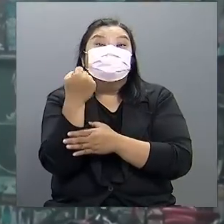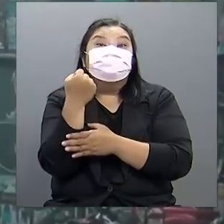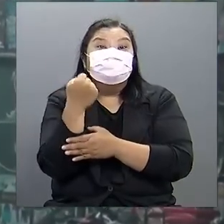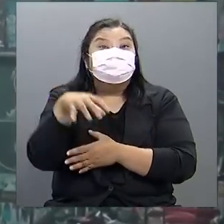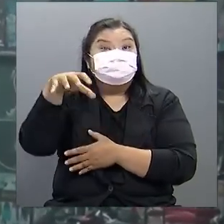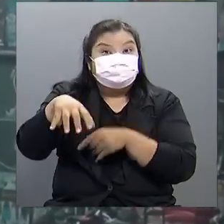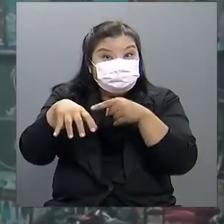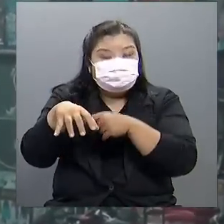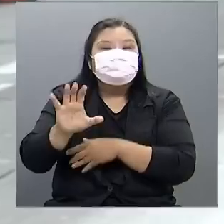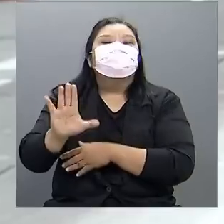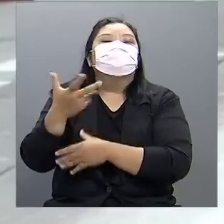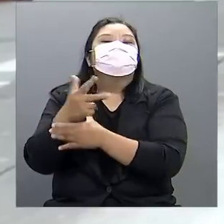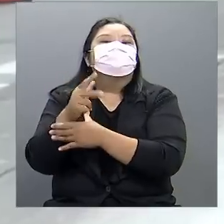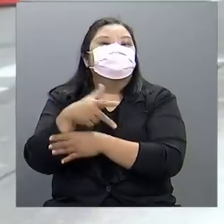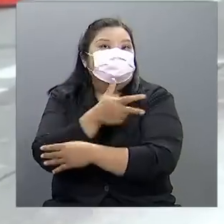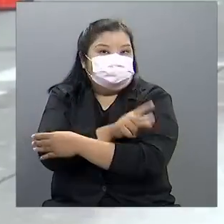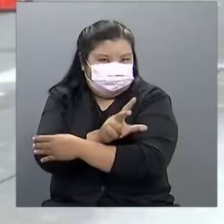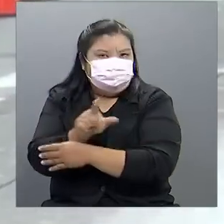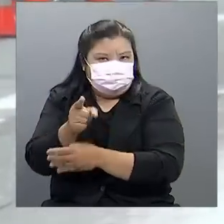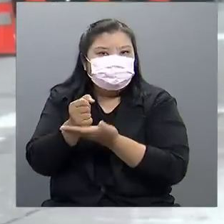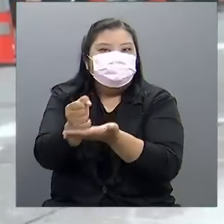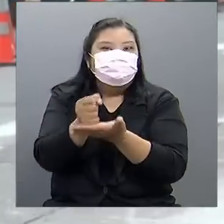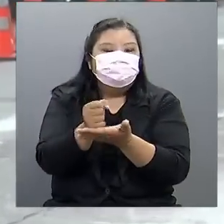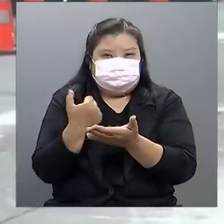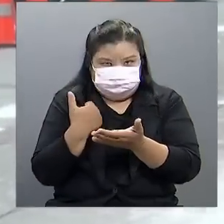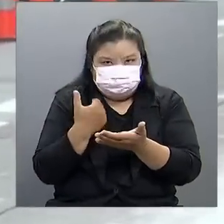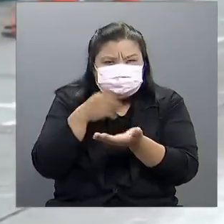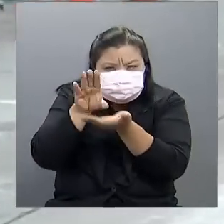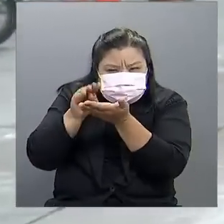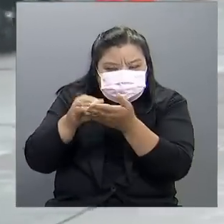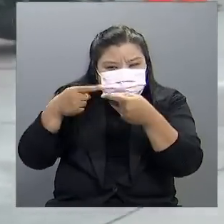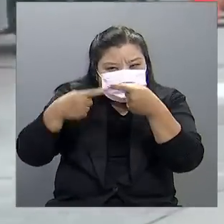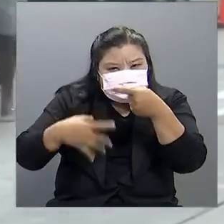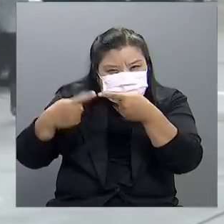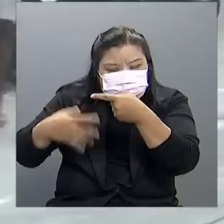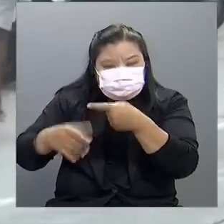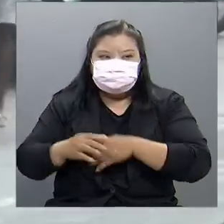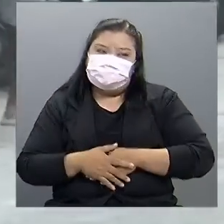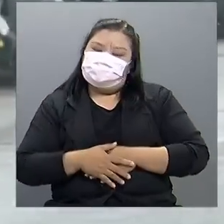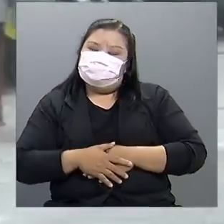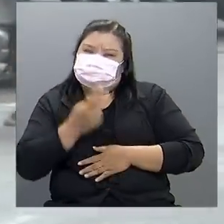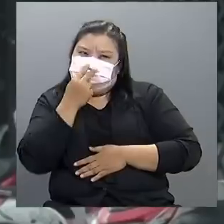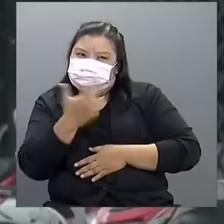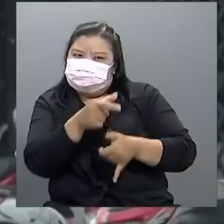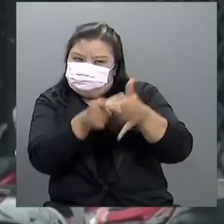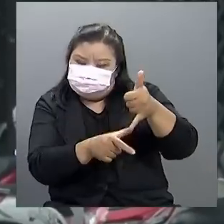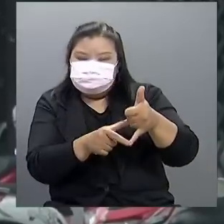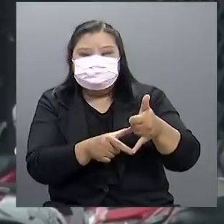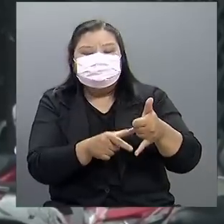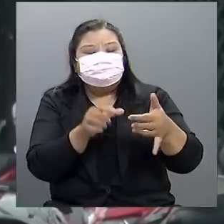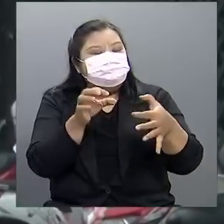อมูนพ cellphoneาหลาย ี่ เริมจะหมดกำลงใจด้นะารหาเงิน มาลงทุนก็